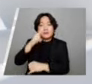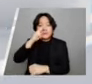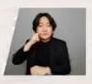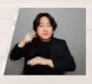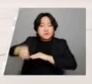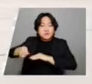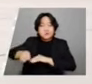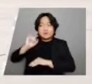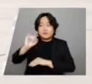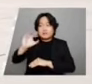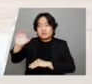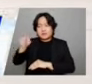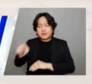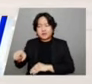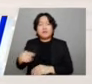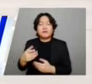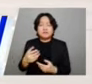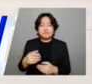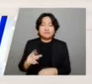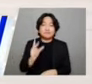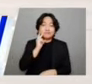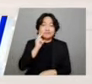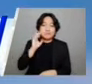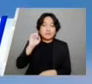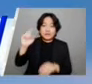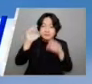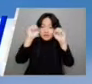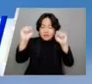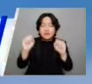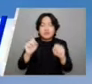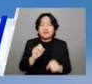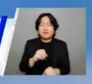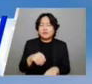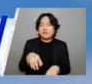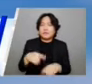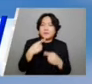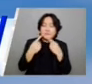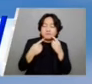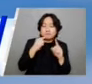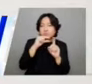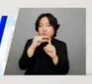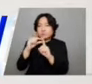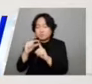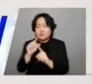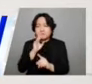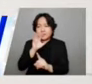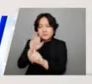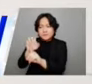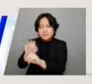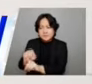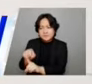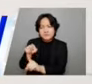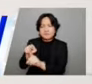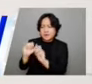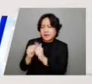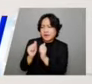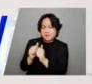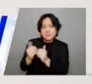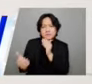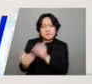Pangulo. Sa tingin ng isa sa mga abogado ng mga biktima ng war on drugs na dumulog sa ICC, admissible o